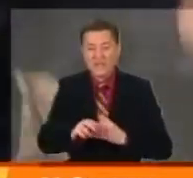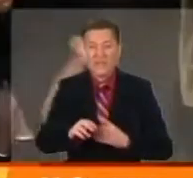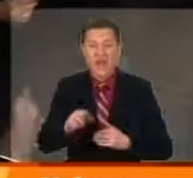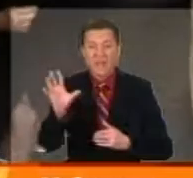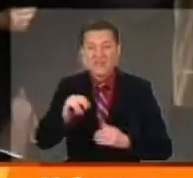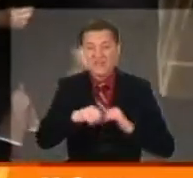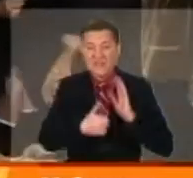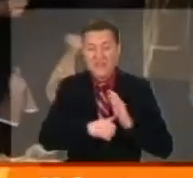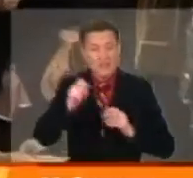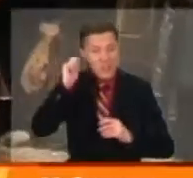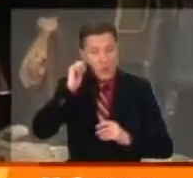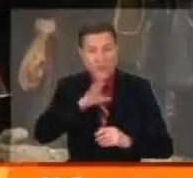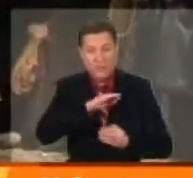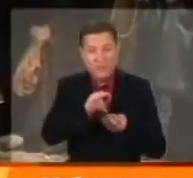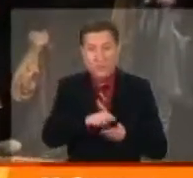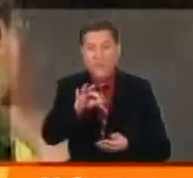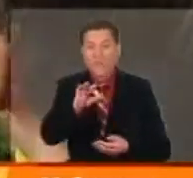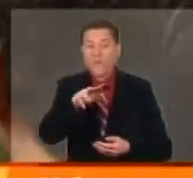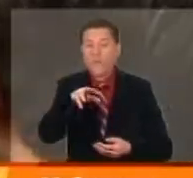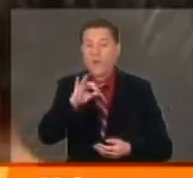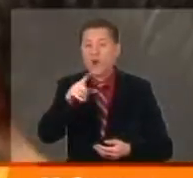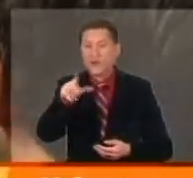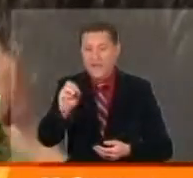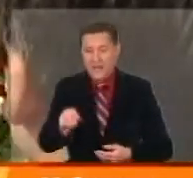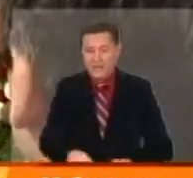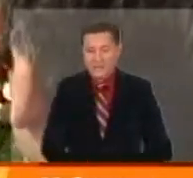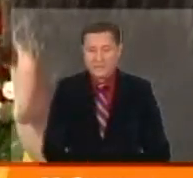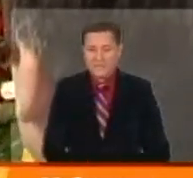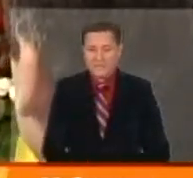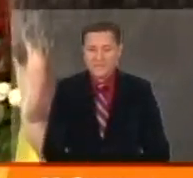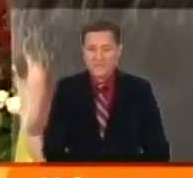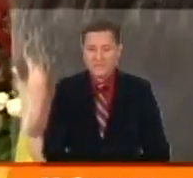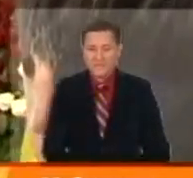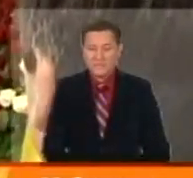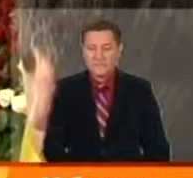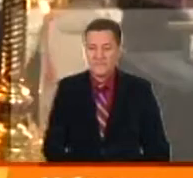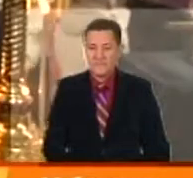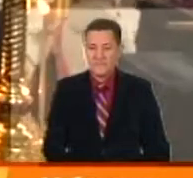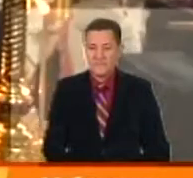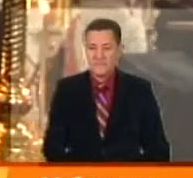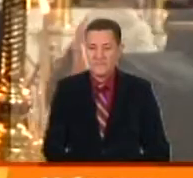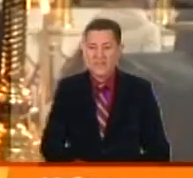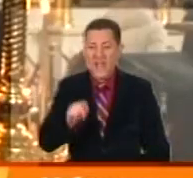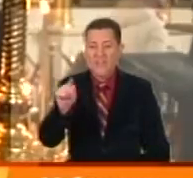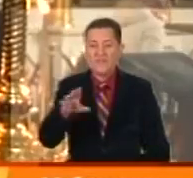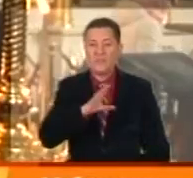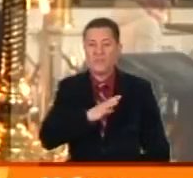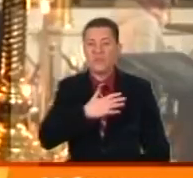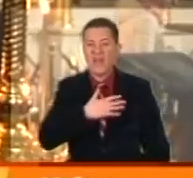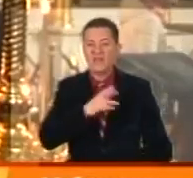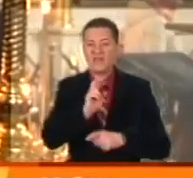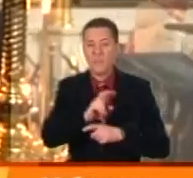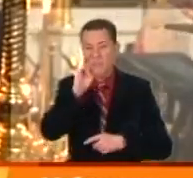хто поклав життя на вівтар України. Гонгадзе був парафіянином саме цього храму. Він був нашим